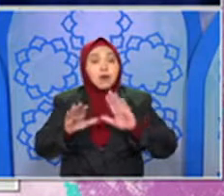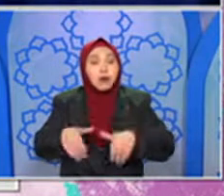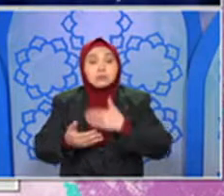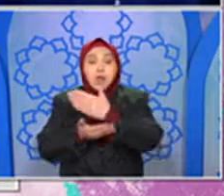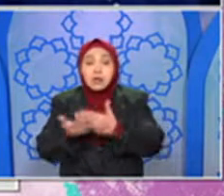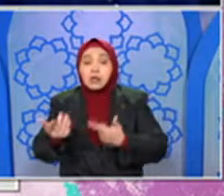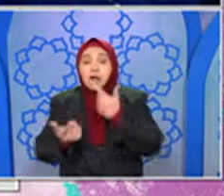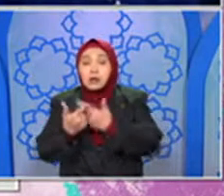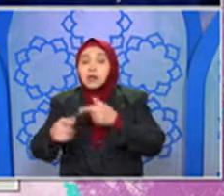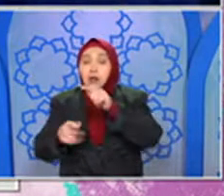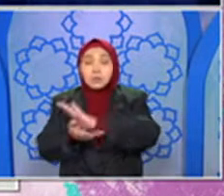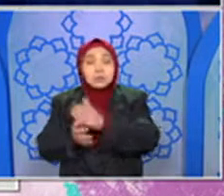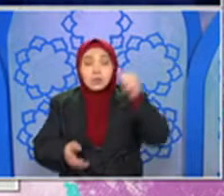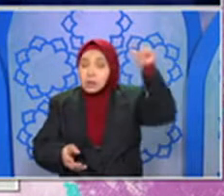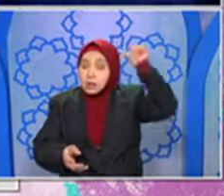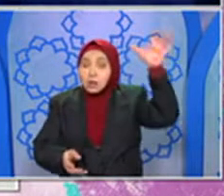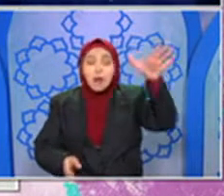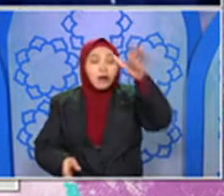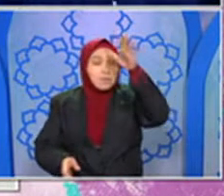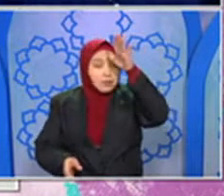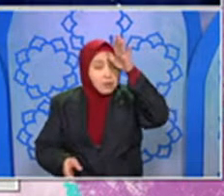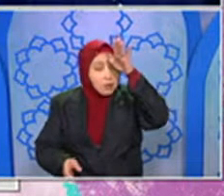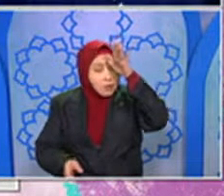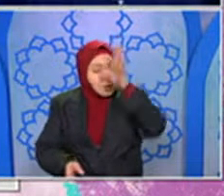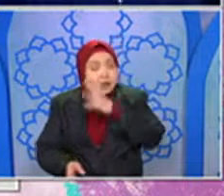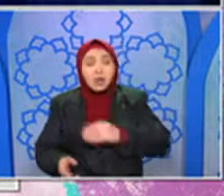فمنكم كافر